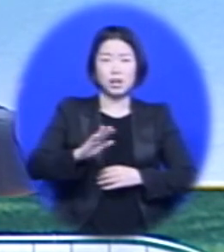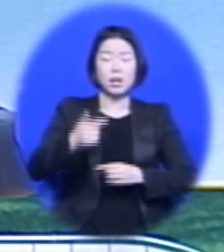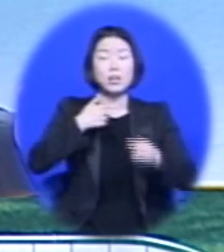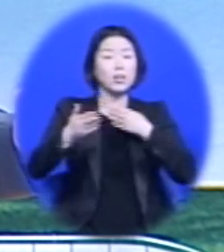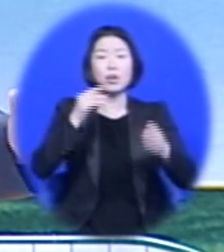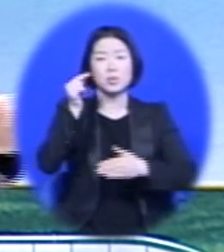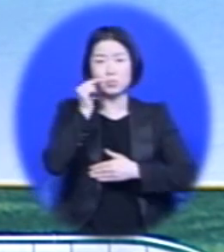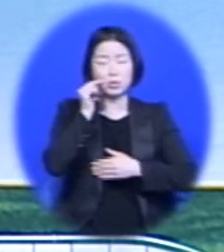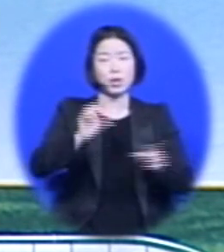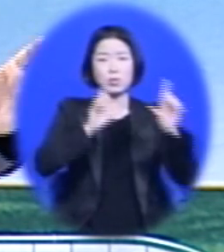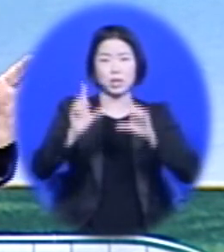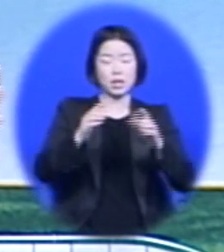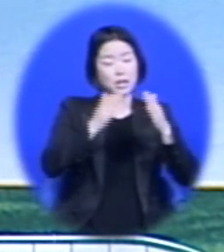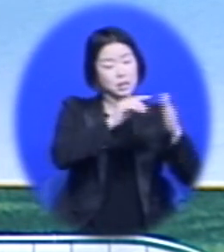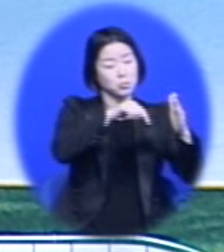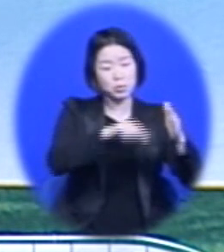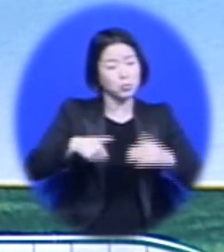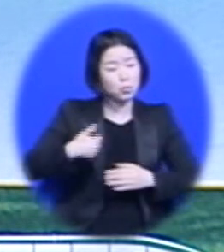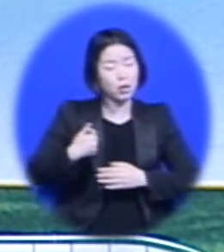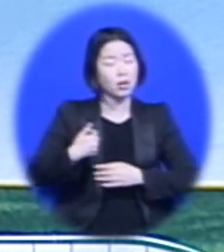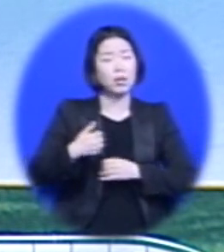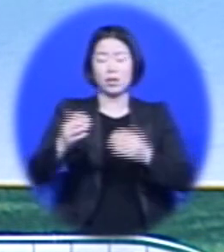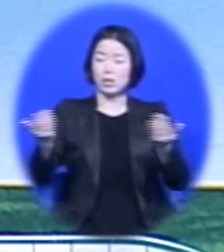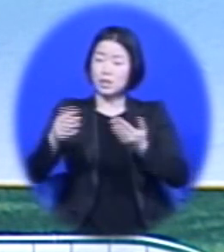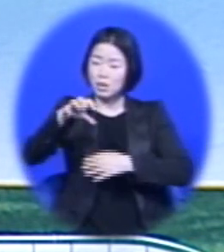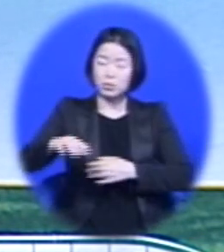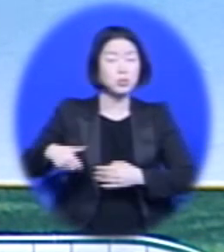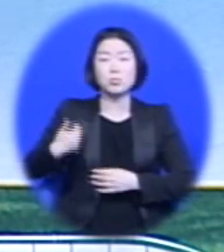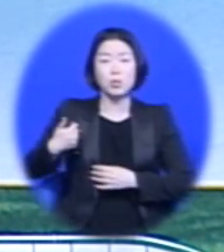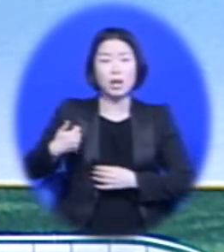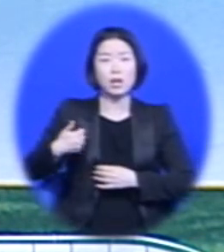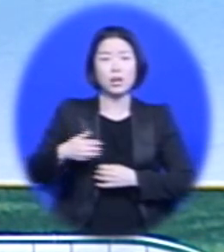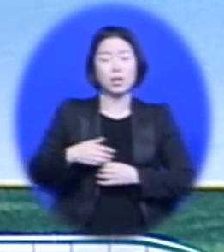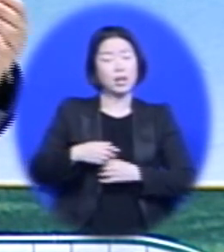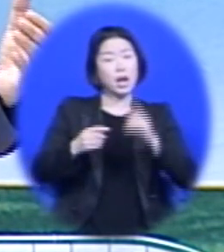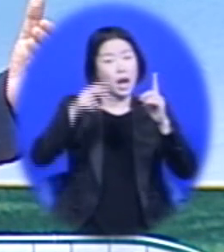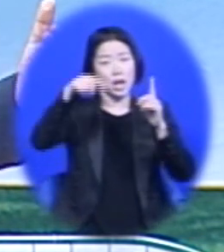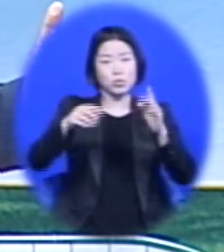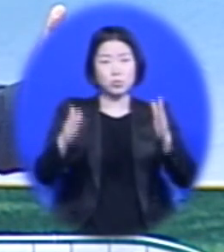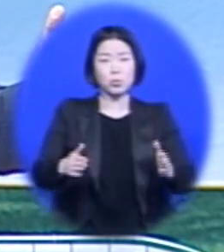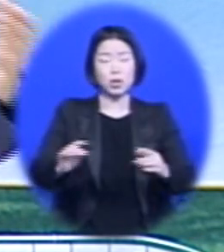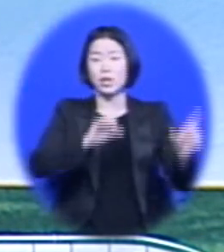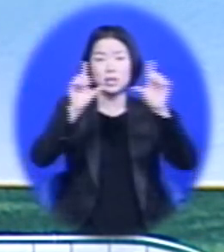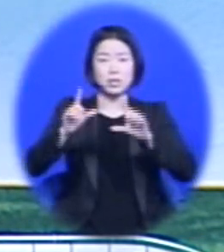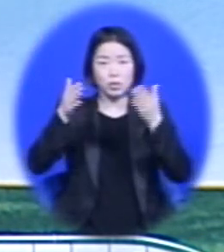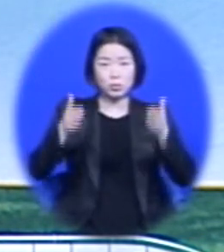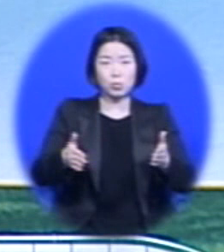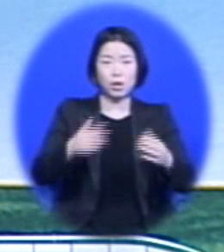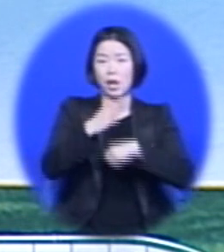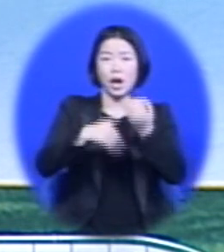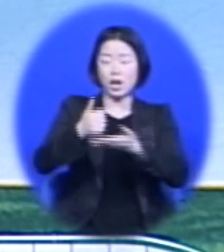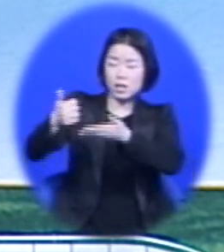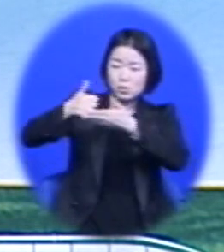경험해보지 못하고 살았다. 집에서도 경험 못해봤고 직장에서도 경험 못해봤고 한 주간 동안 살면서도 하나님을